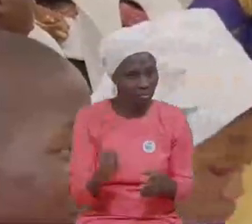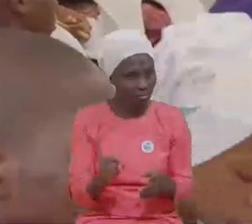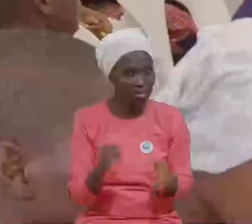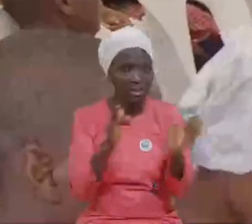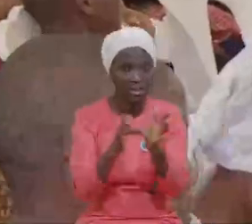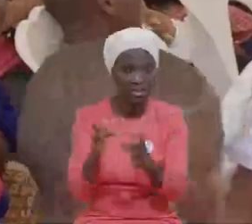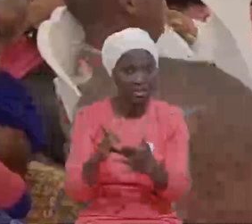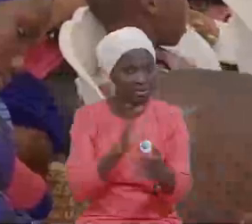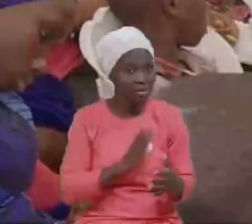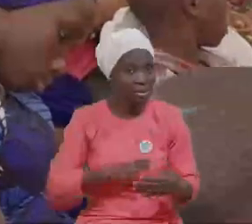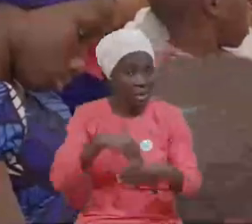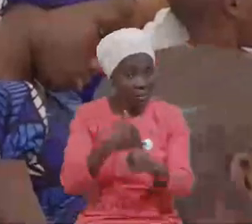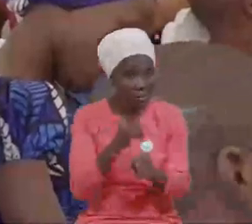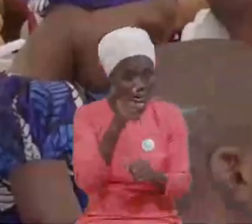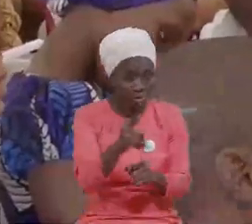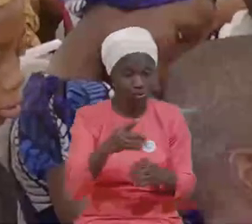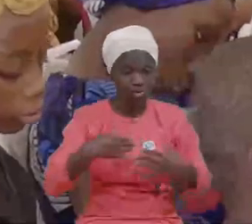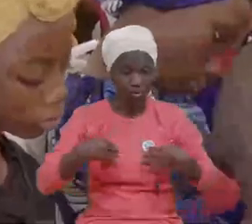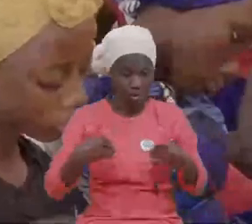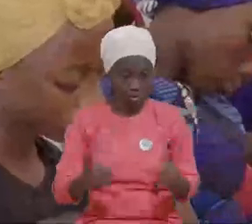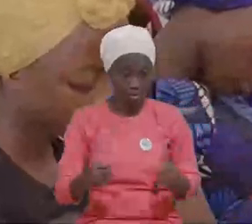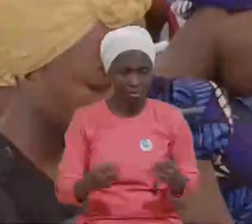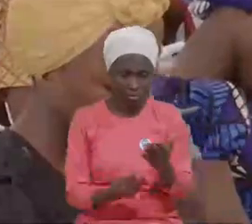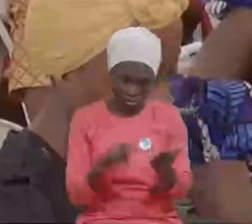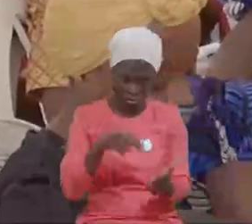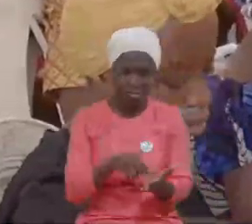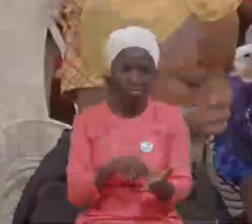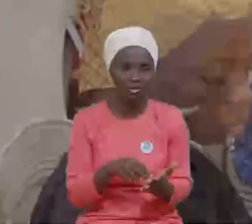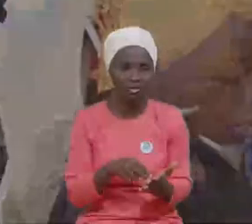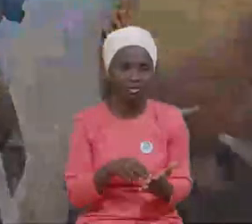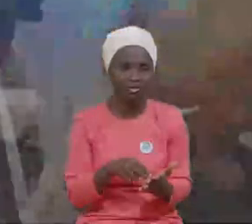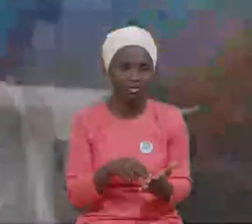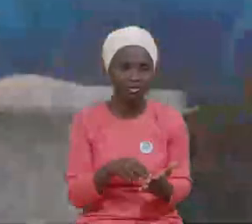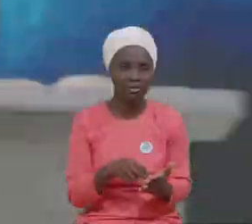Aîné, Jésus-Christ te guérit, lève-toi.